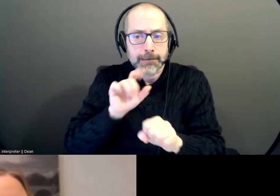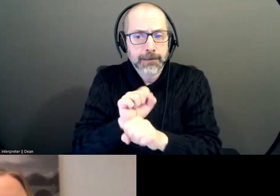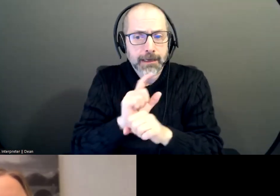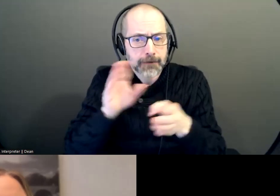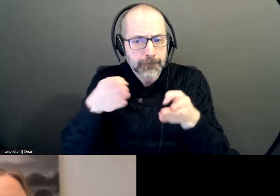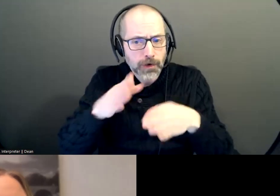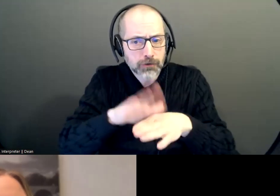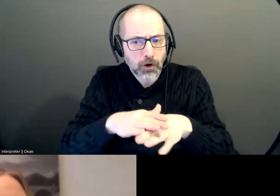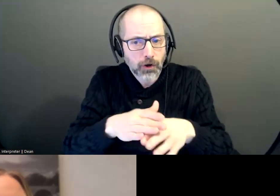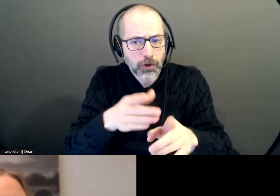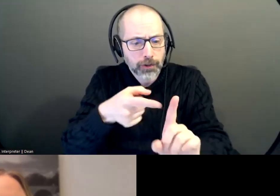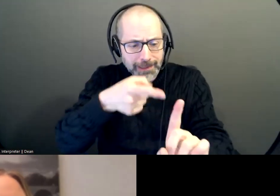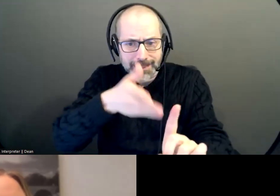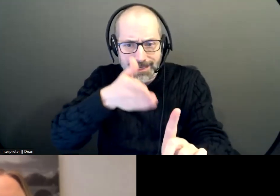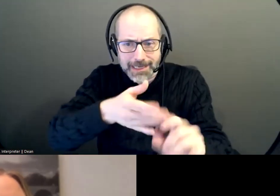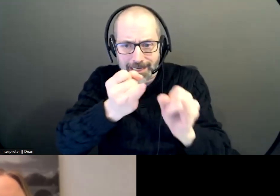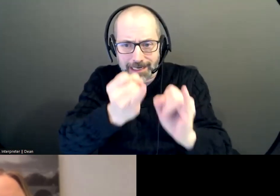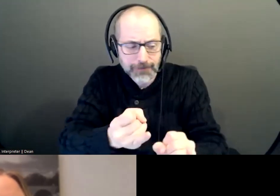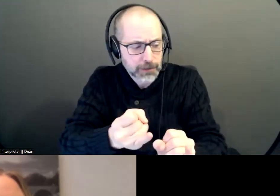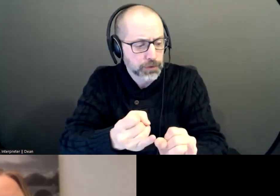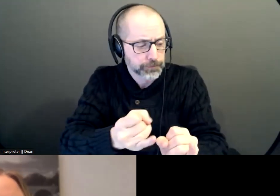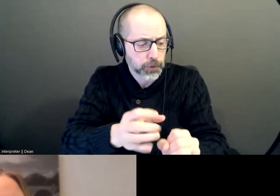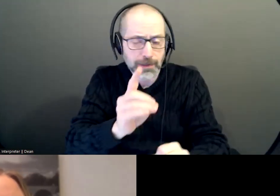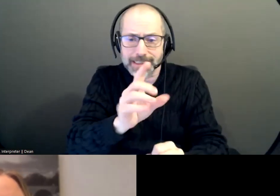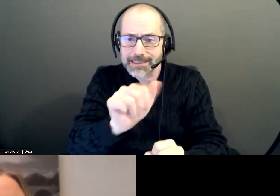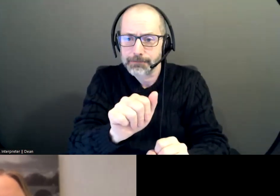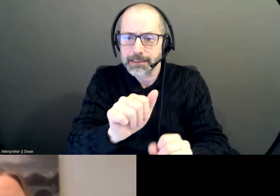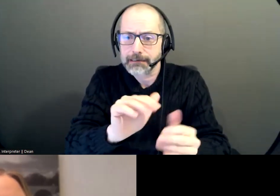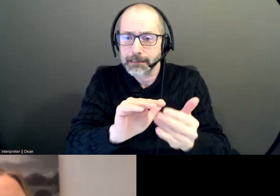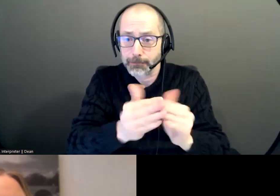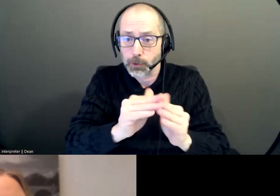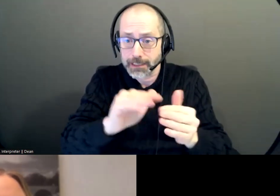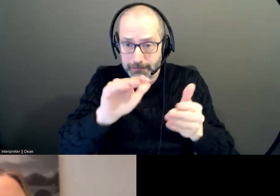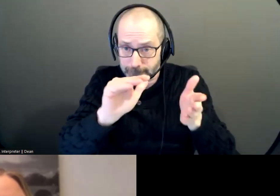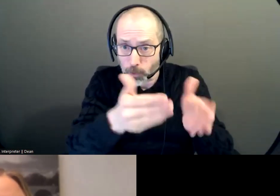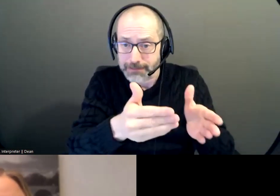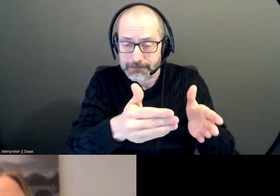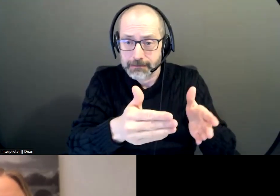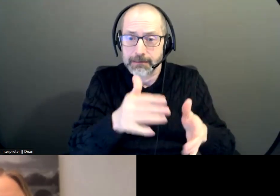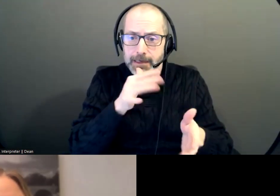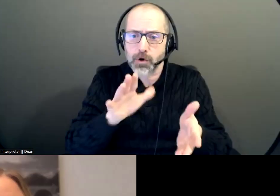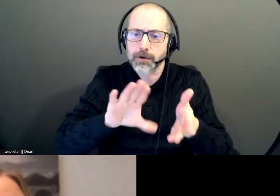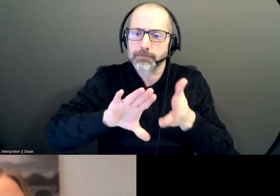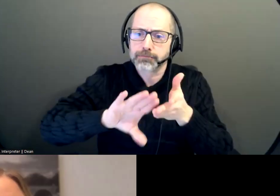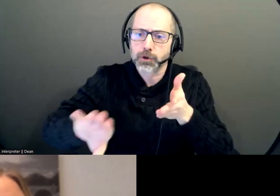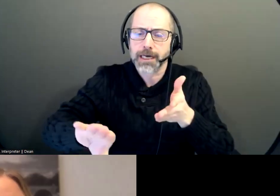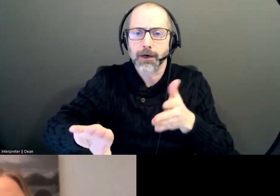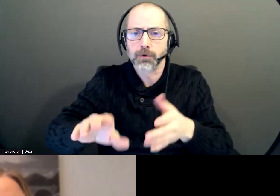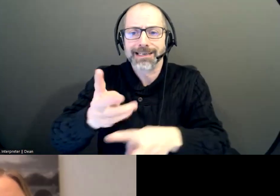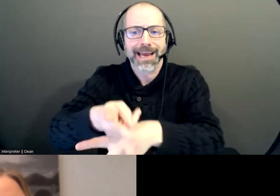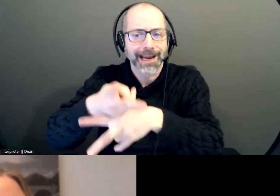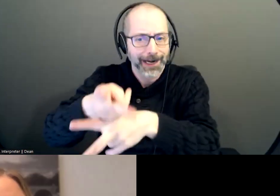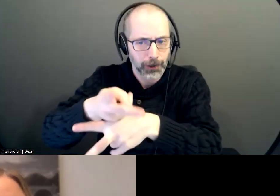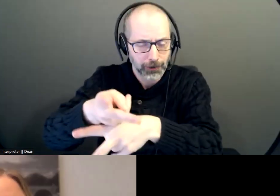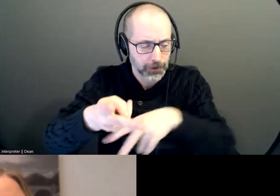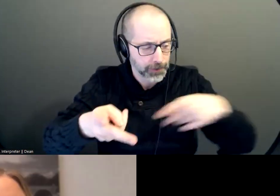focused individuels or et mettent l'accent disability sur community focused and l'individuel ou want to sur la kind of push communauté du out handicap et veulent care as something élargir